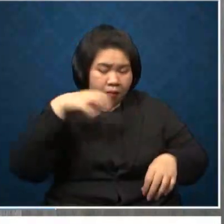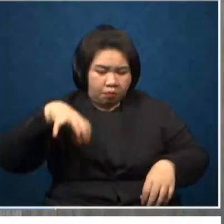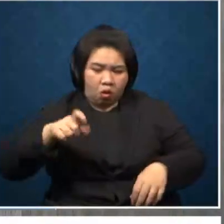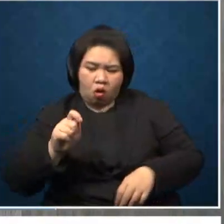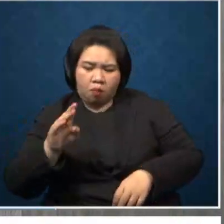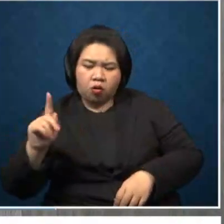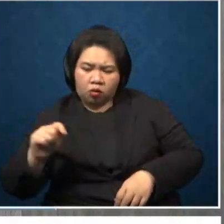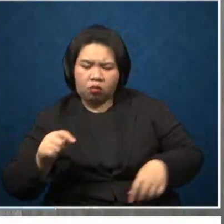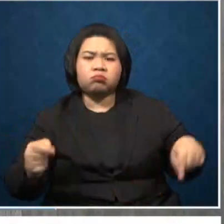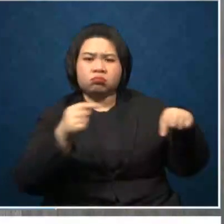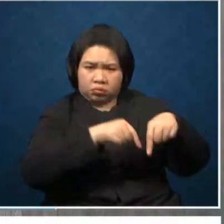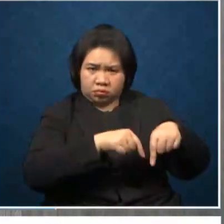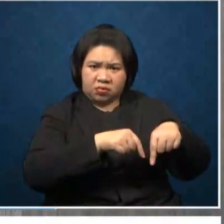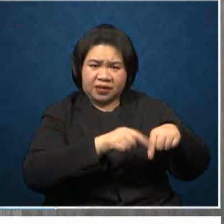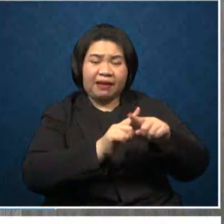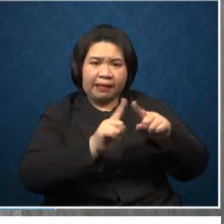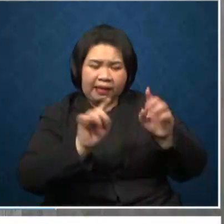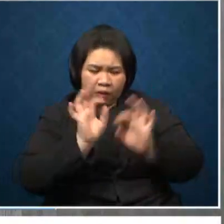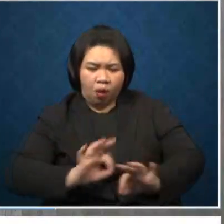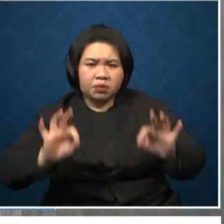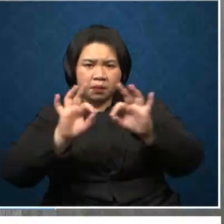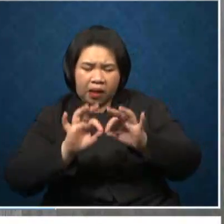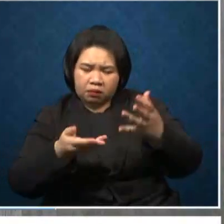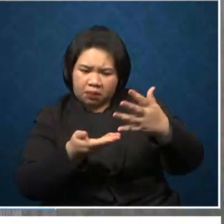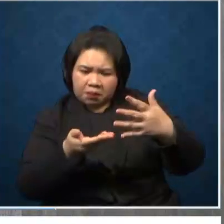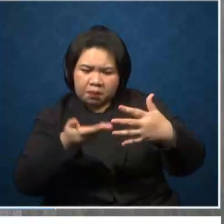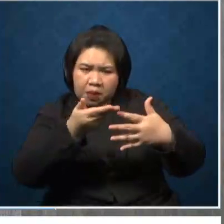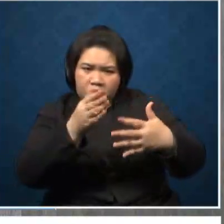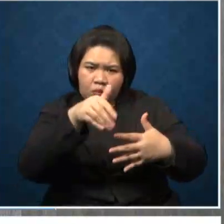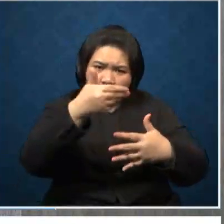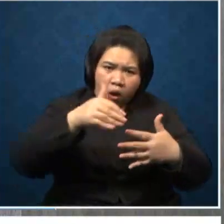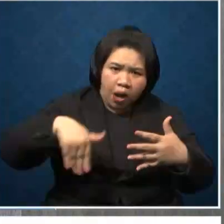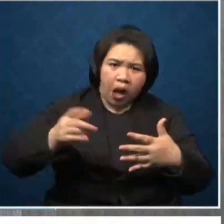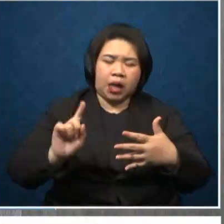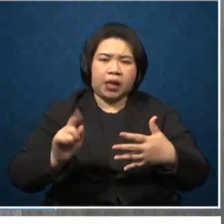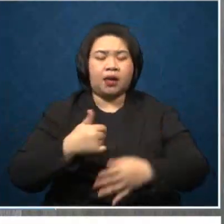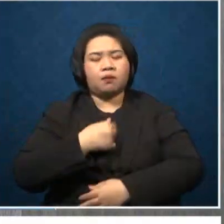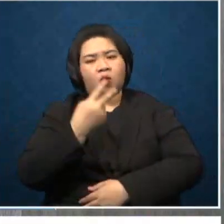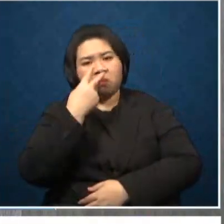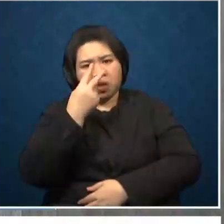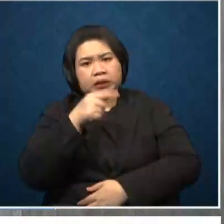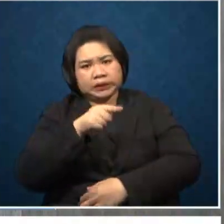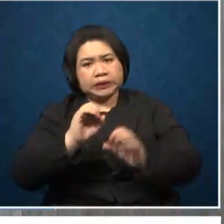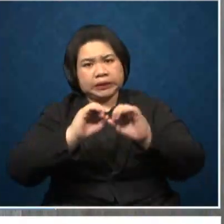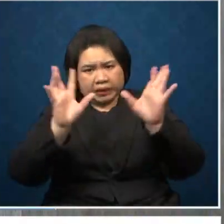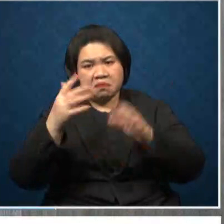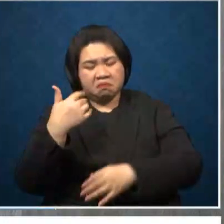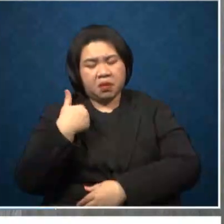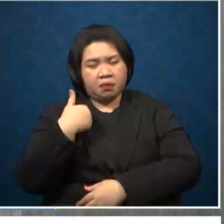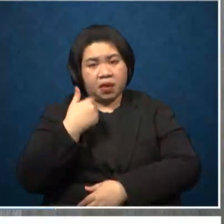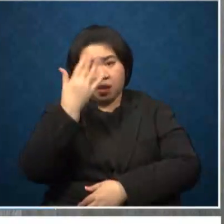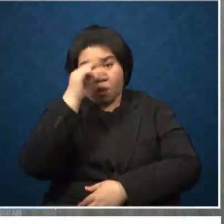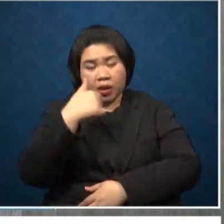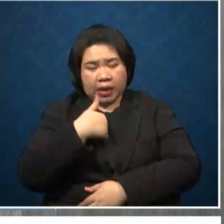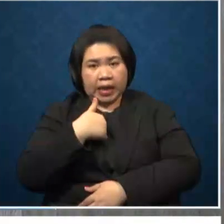อาจจะจัดลำดับความสำคัญไม่ถูกนะผมมองเห็นภาพเนี่ยชัดเจนเพราะว่าผมเป็น